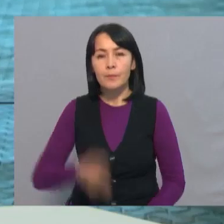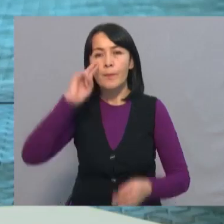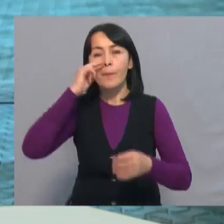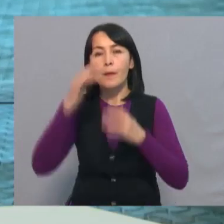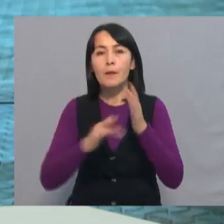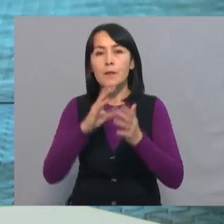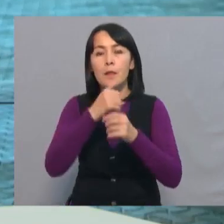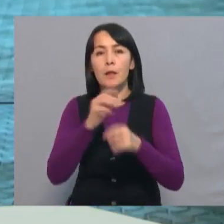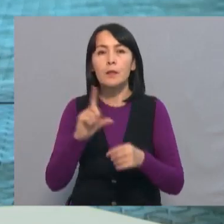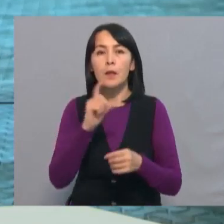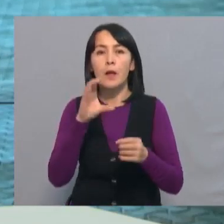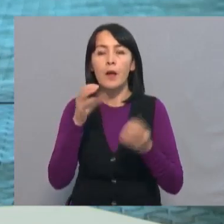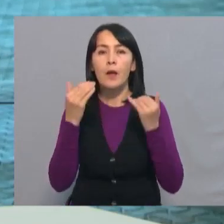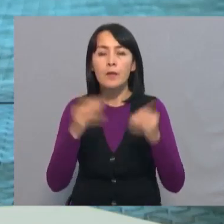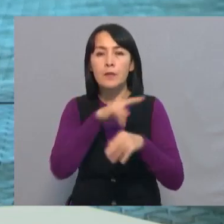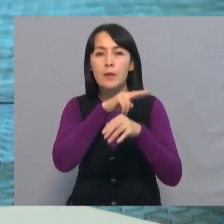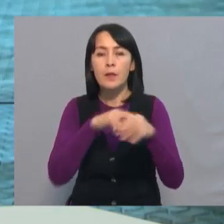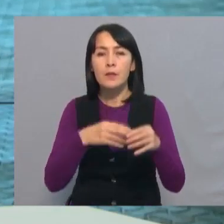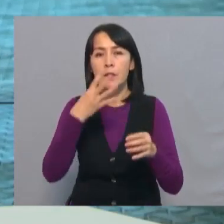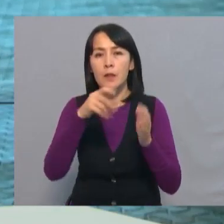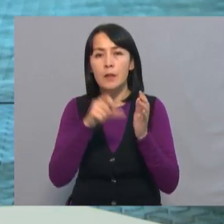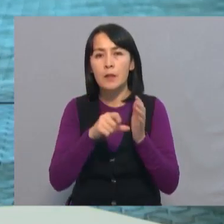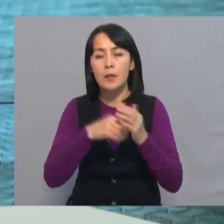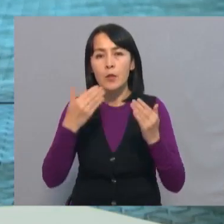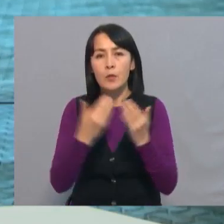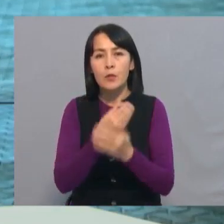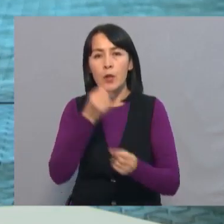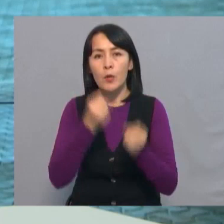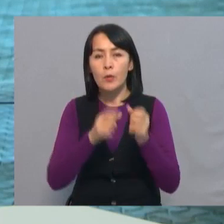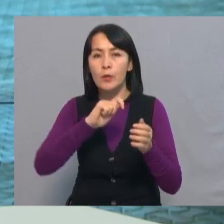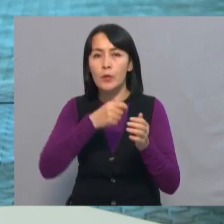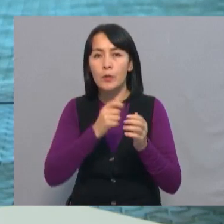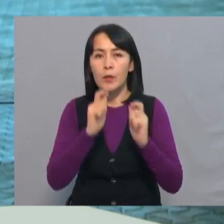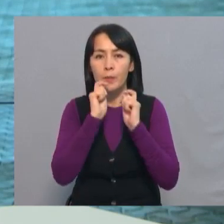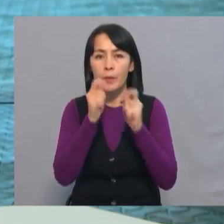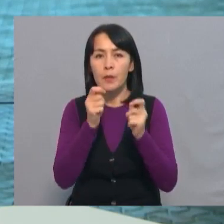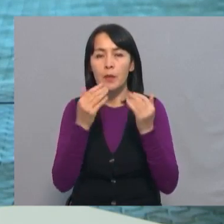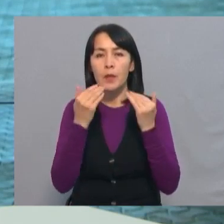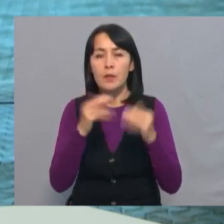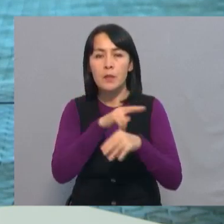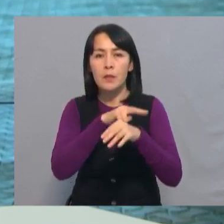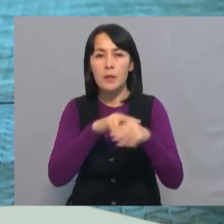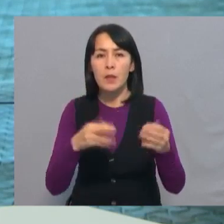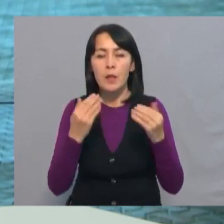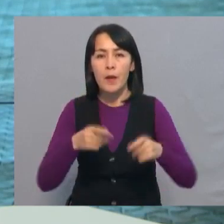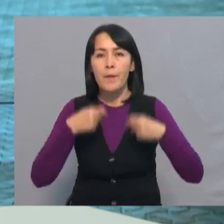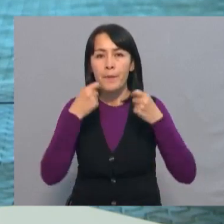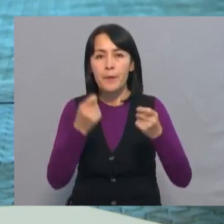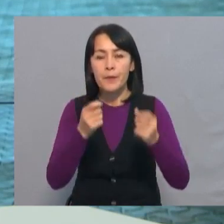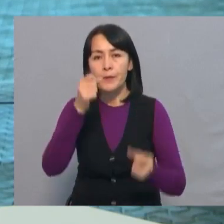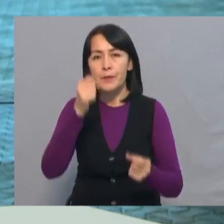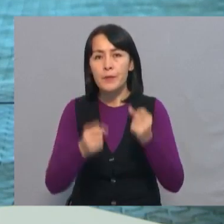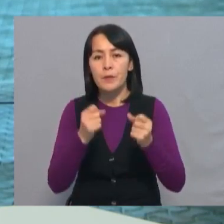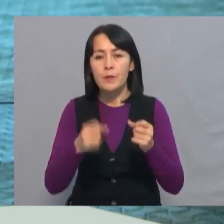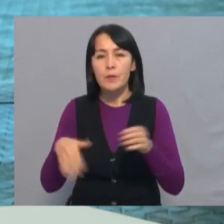Шымкент қаласының әкімі Ғабит Сыздықбеков полицейлерге 46 су жаңа көліктің кілтін табыстады. Тәртіп сақшыларына берілген темір